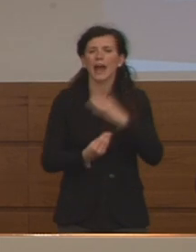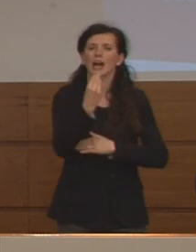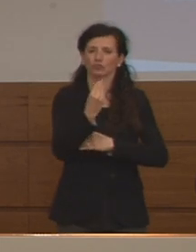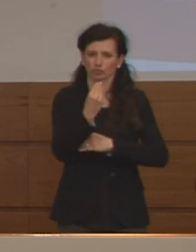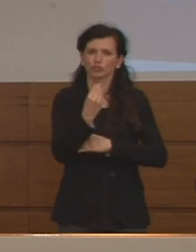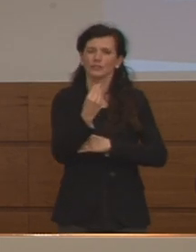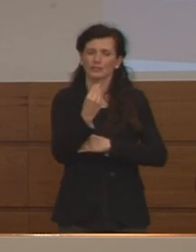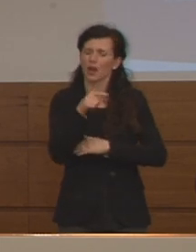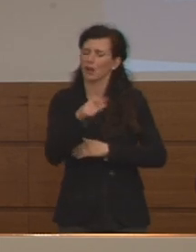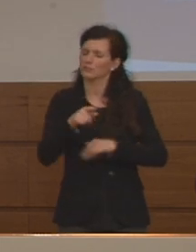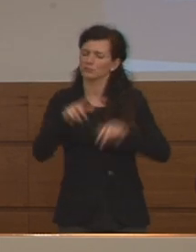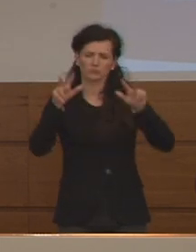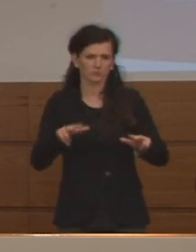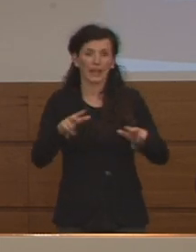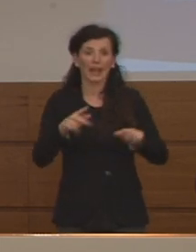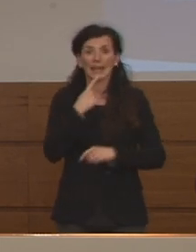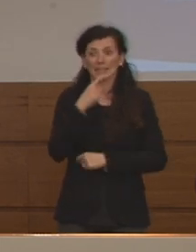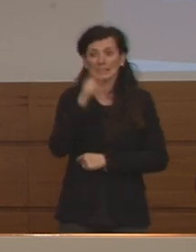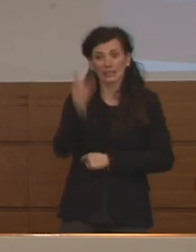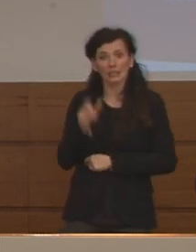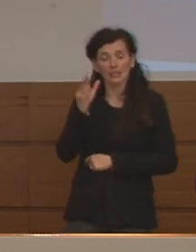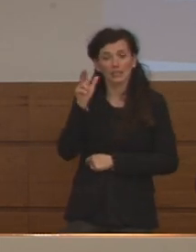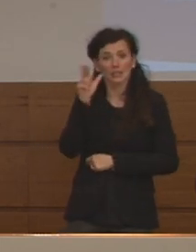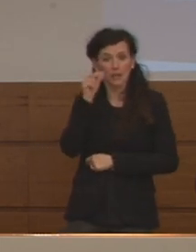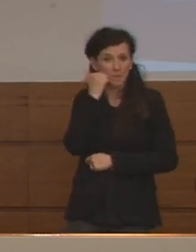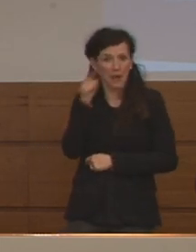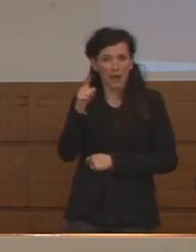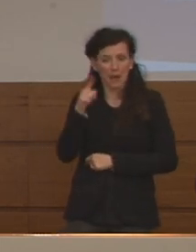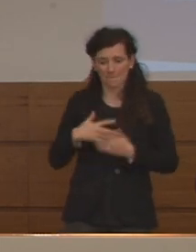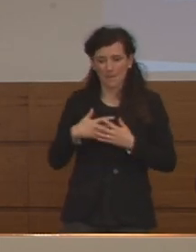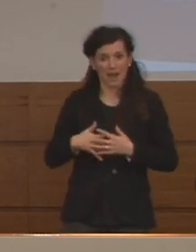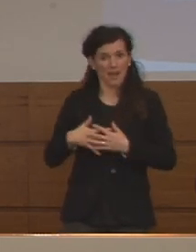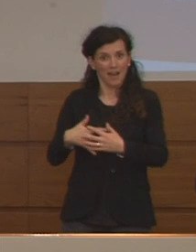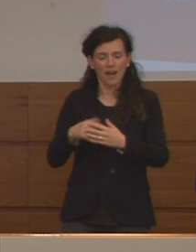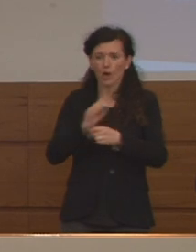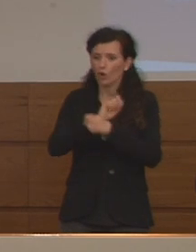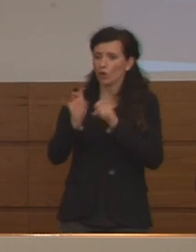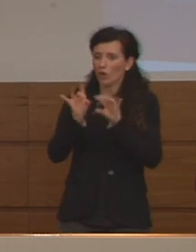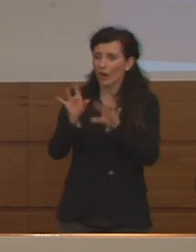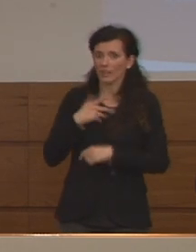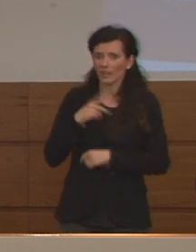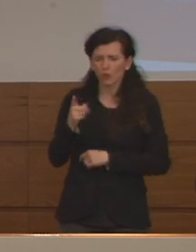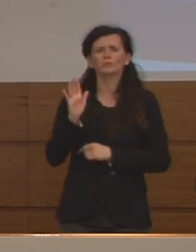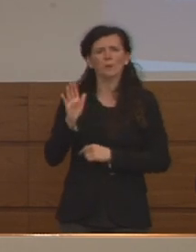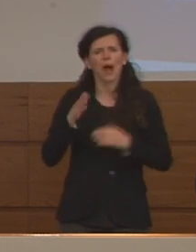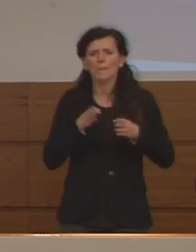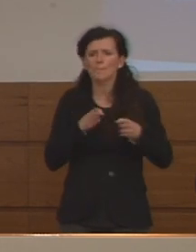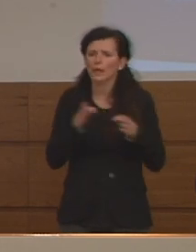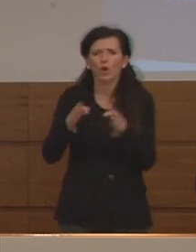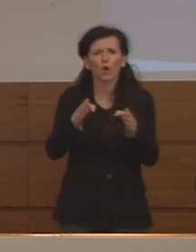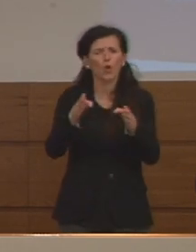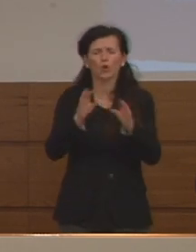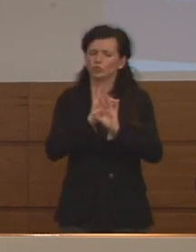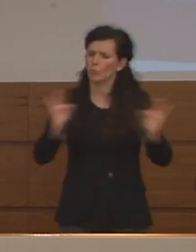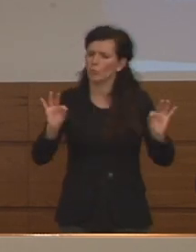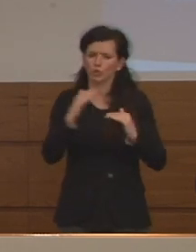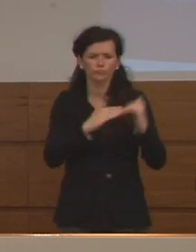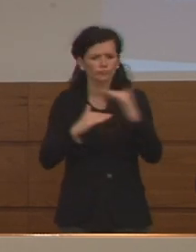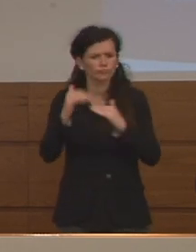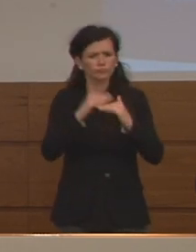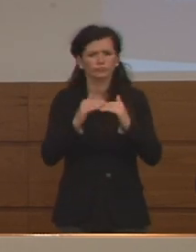pazienti che risultassero positive per il coronavirus che per tutte le altre sono dei percorsi strutturati sono stati ben